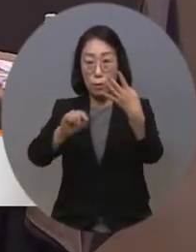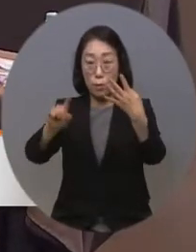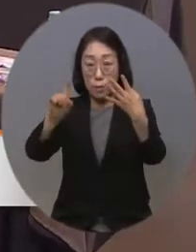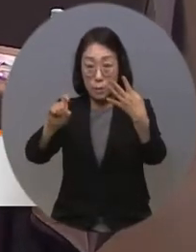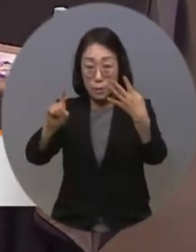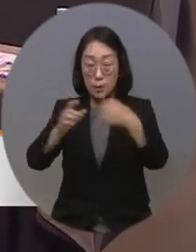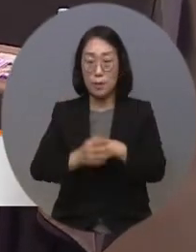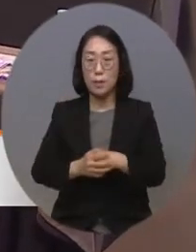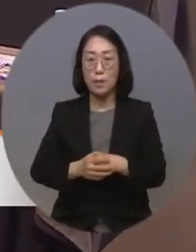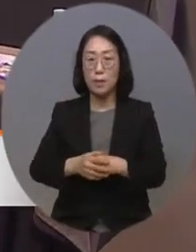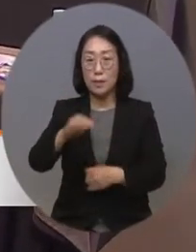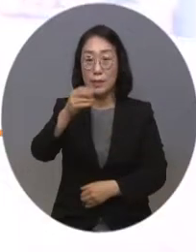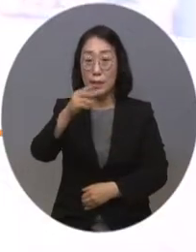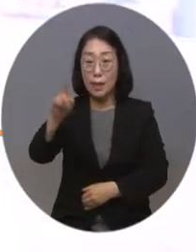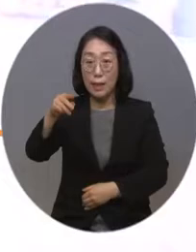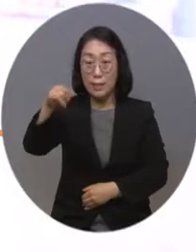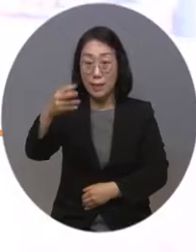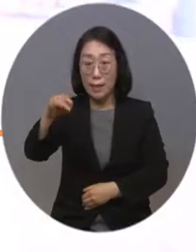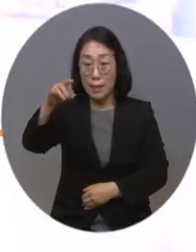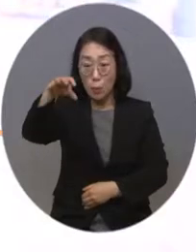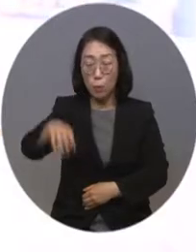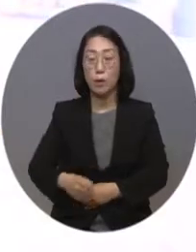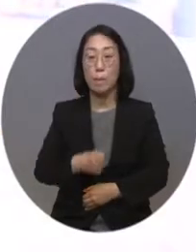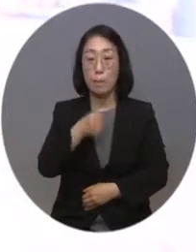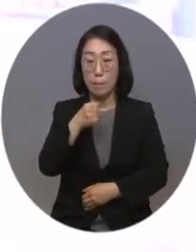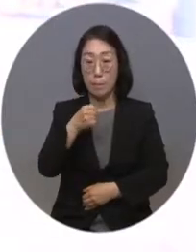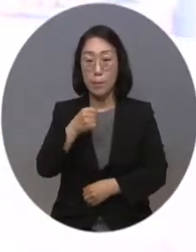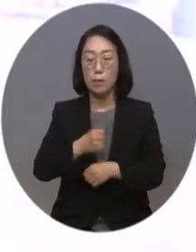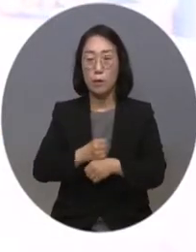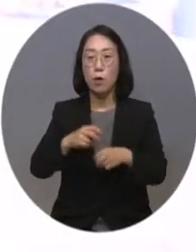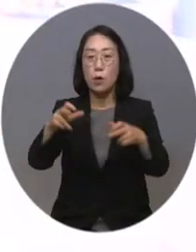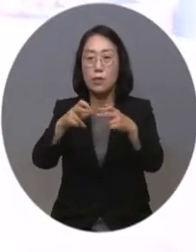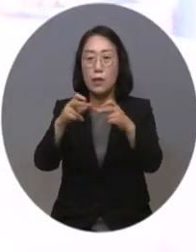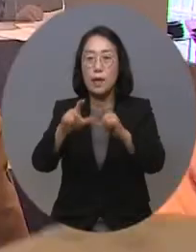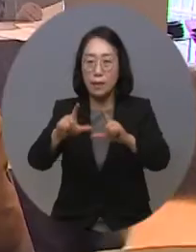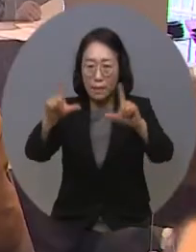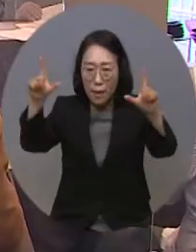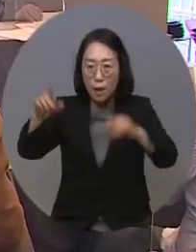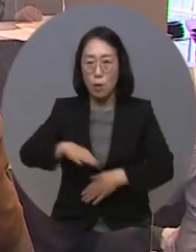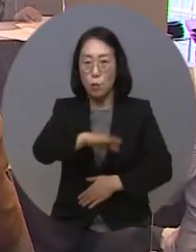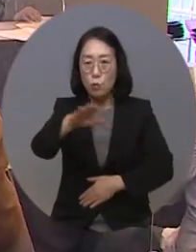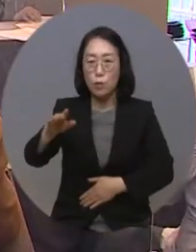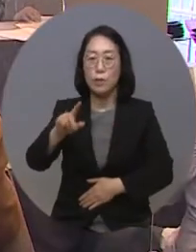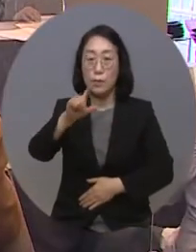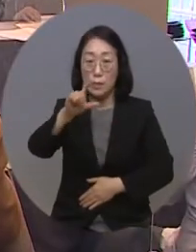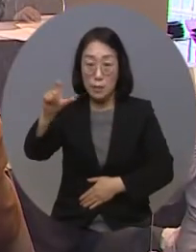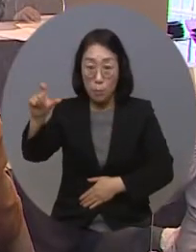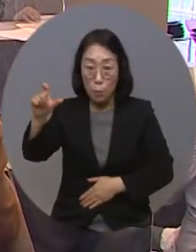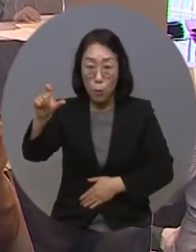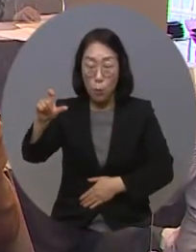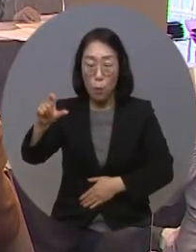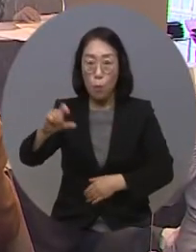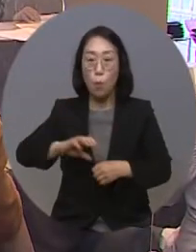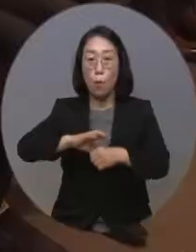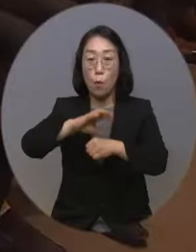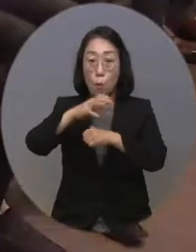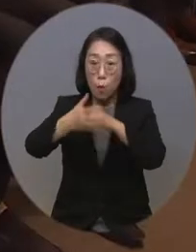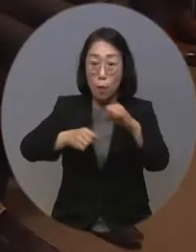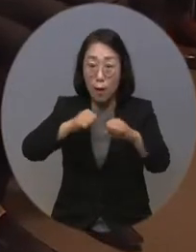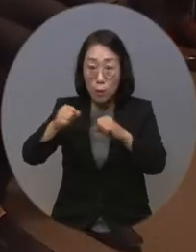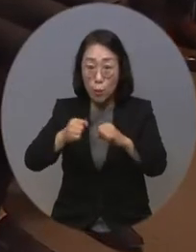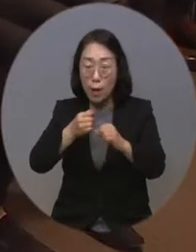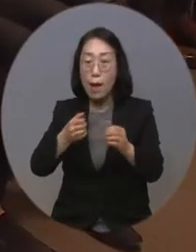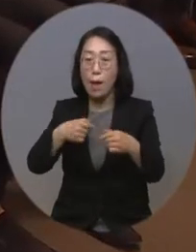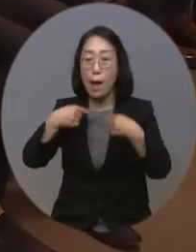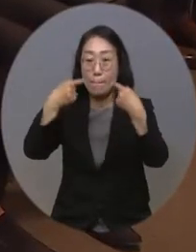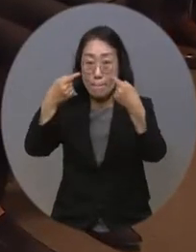대한장애인체육회는 신라스테이 강화문에서 기자회견을 열고 장애인의 날을 맞아 위더피프틴 캠페인 확산을 위한 움직임에 나선다고